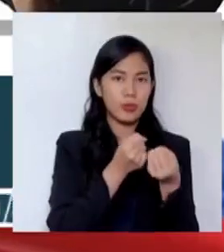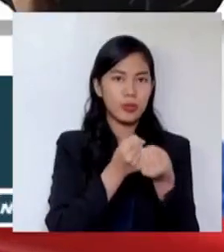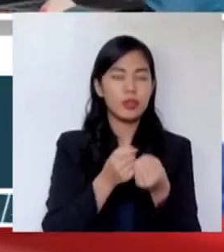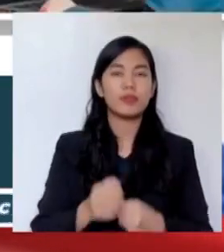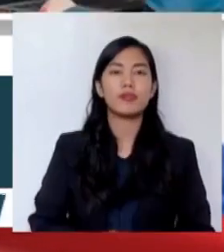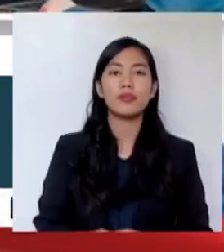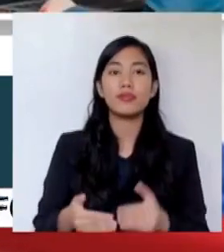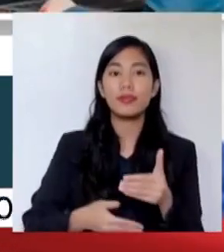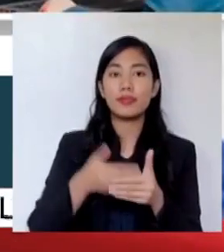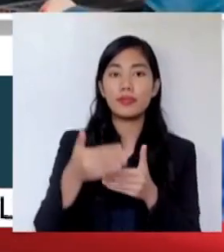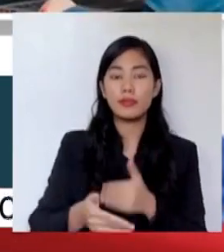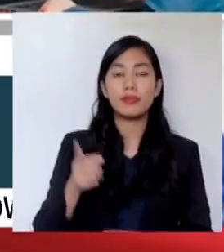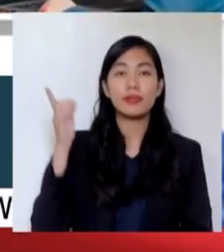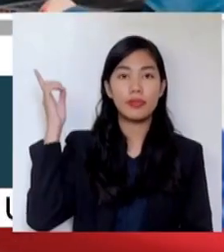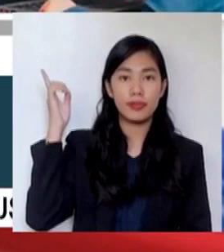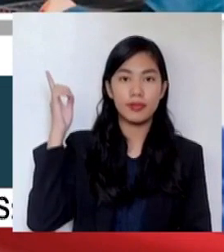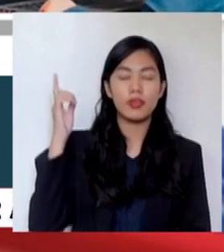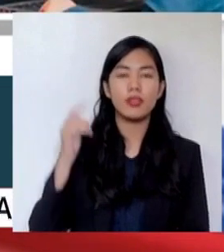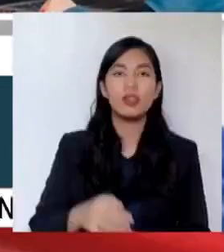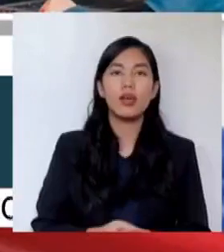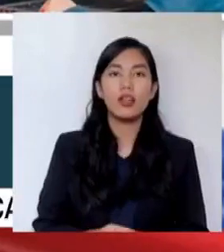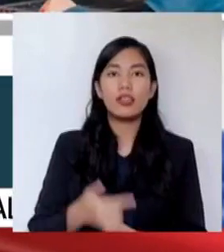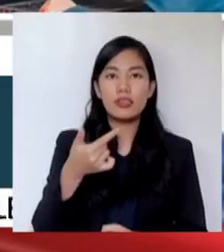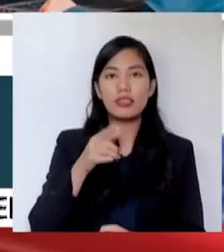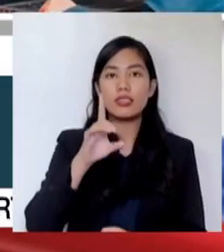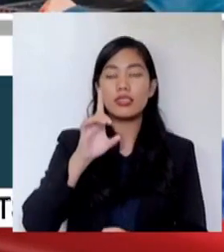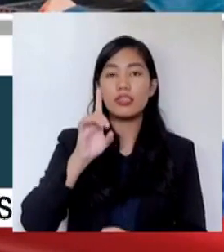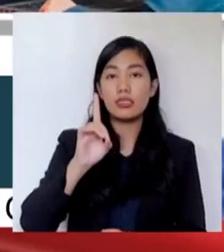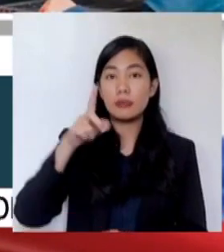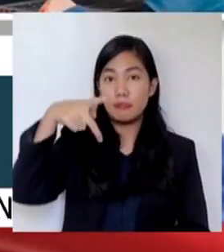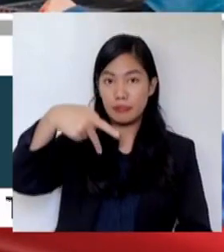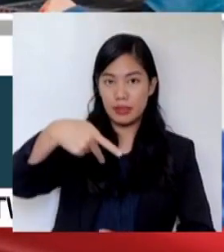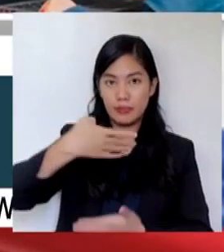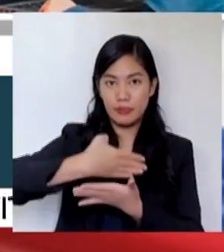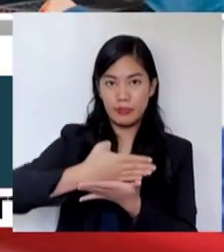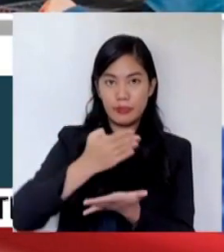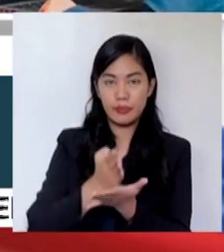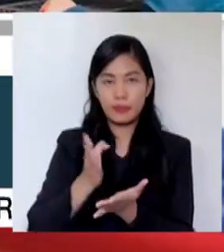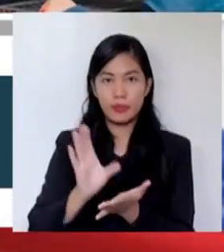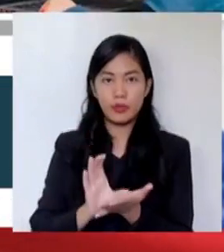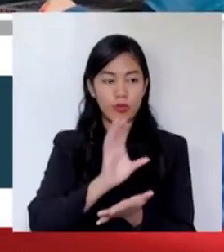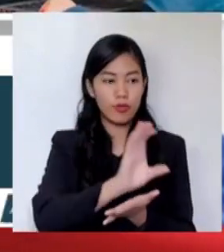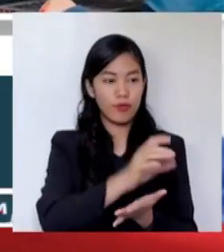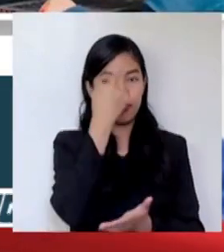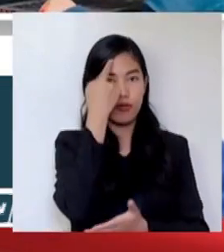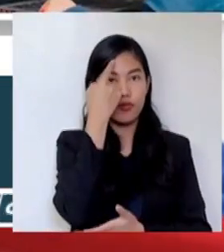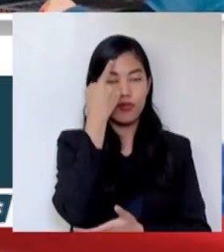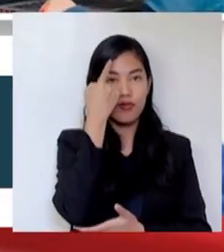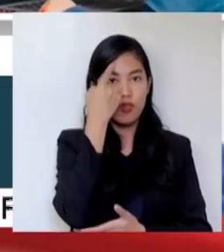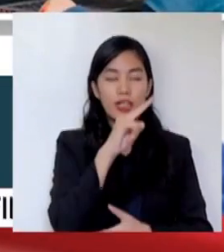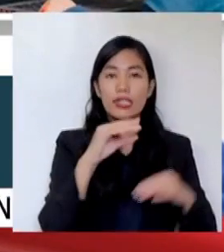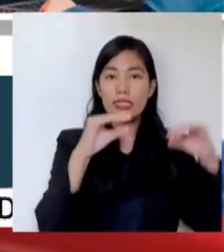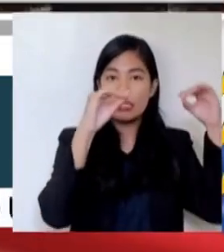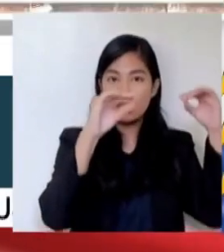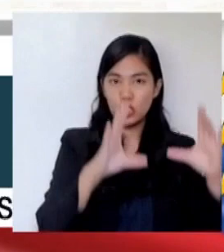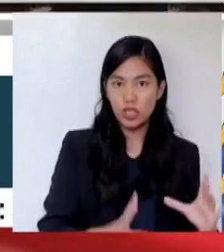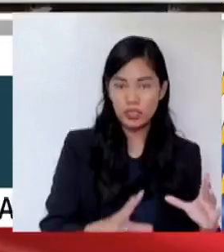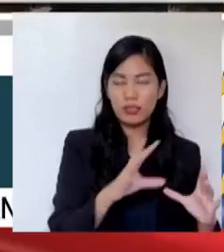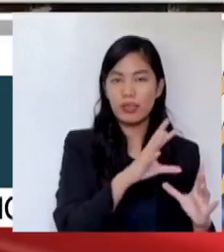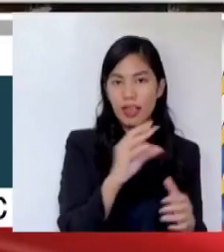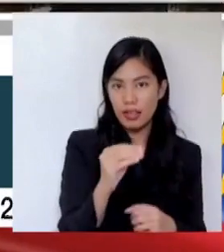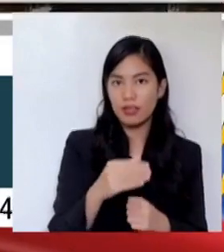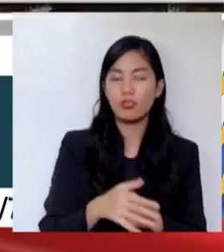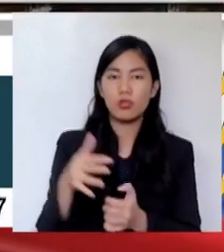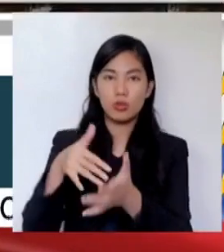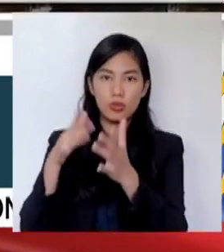allocated to the education budget to improve student-teacher ratio, focusing on STEM, science, technology, engineering, and mathematics. Kailangan